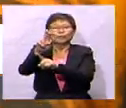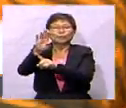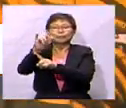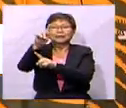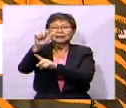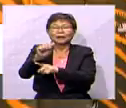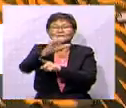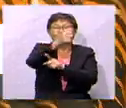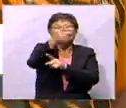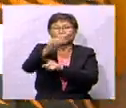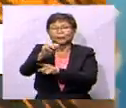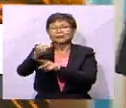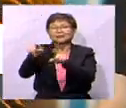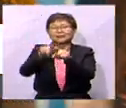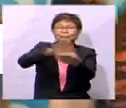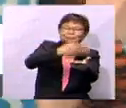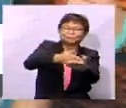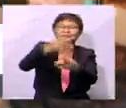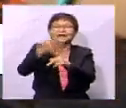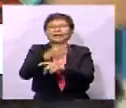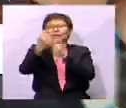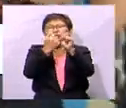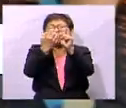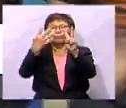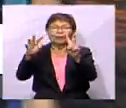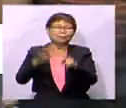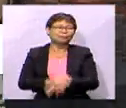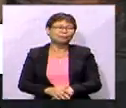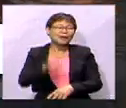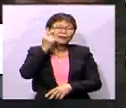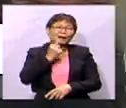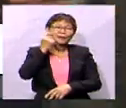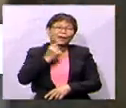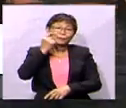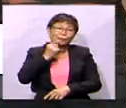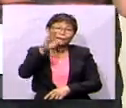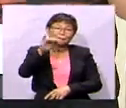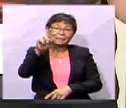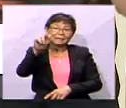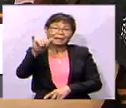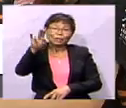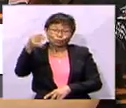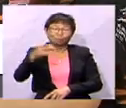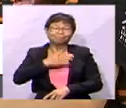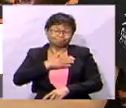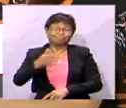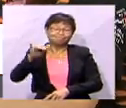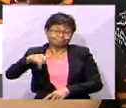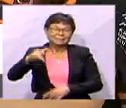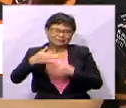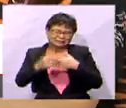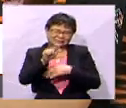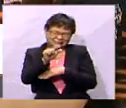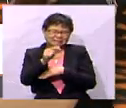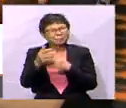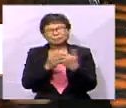dalam acara 10 meter seirama pada edisi 2014. Gadis bidayuh itu bagaimanapun mengakui terdapat kecederaan ringan,